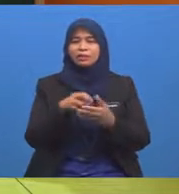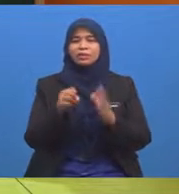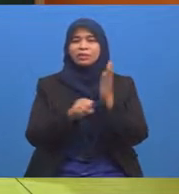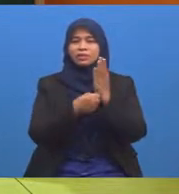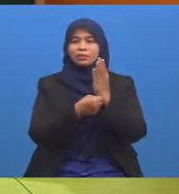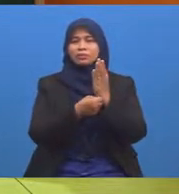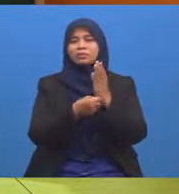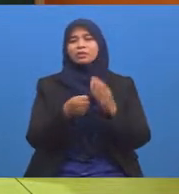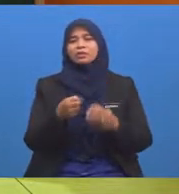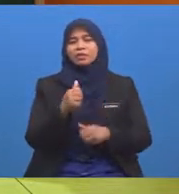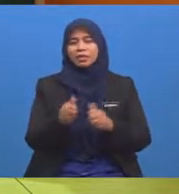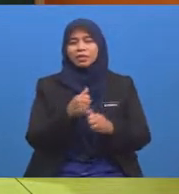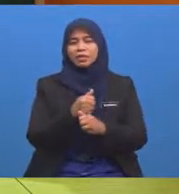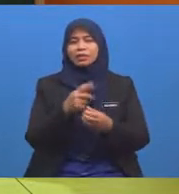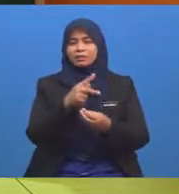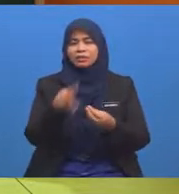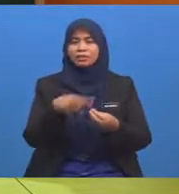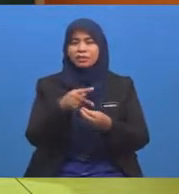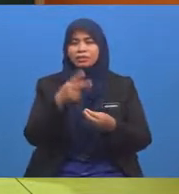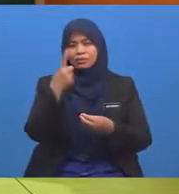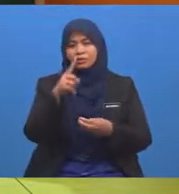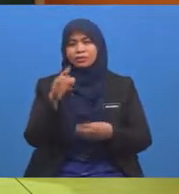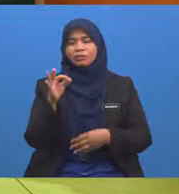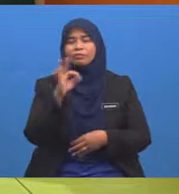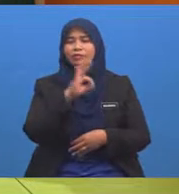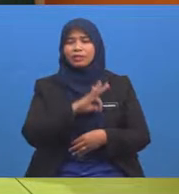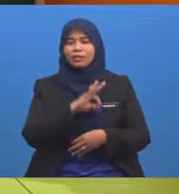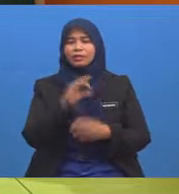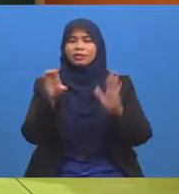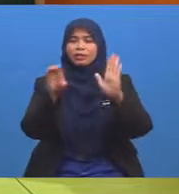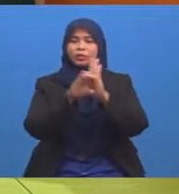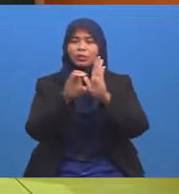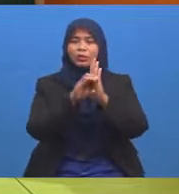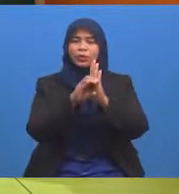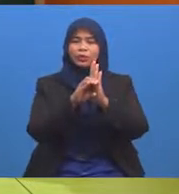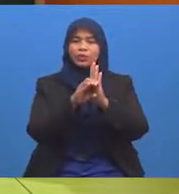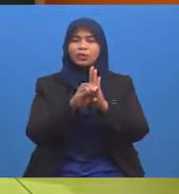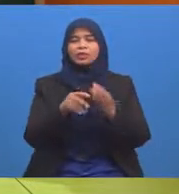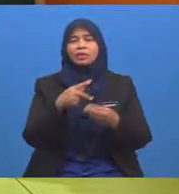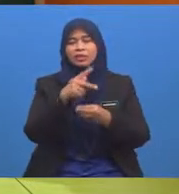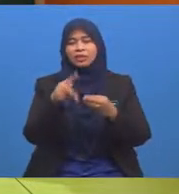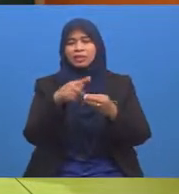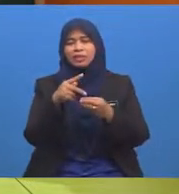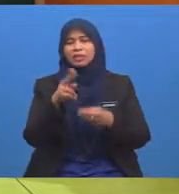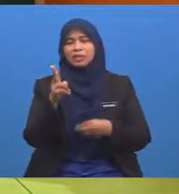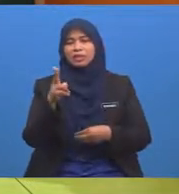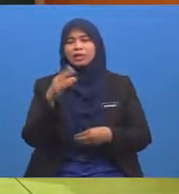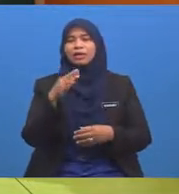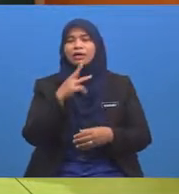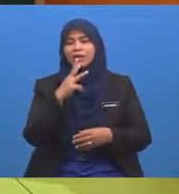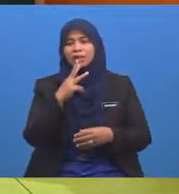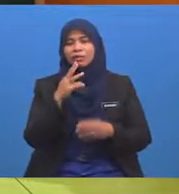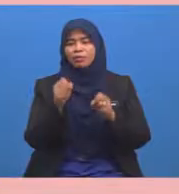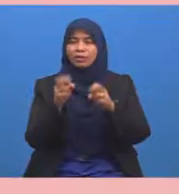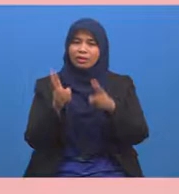sekitar fizikal untuk dimanfaatkan. Contohnya, melalui kitaran hidrologi, manusia boleh merancang